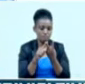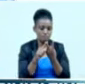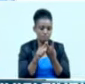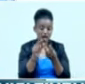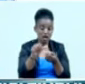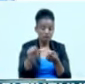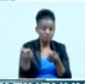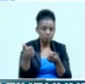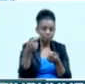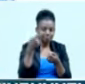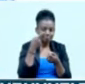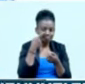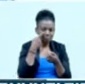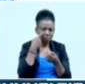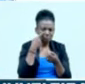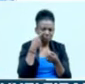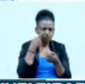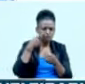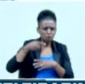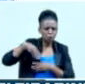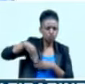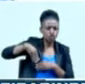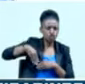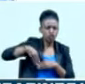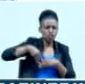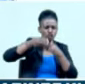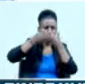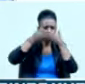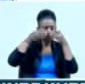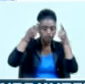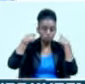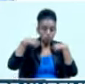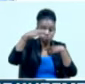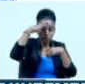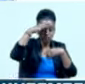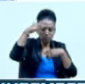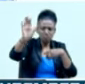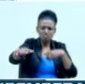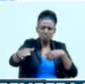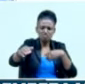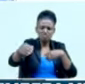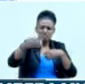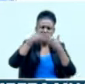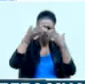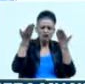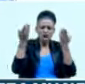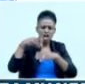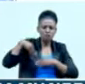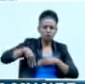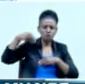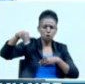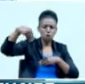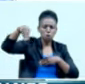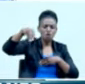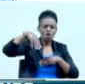noneho bigaragara yuko aba anagafite mu mufuka. Bara guhura n'umuntu wa polisi, bagahura n'umuntu batagapfukamunwa akabakura mu mufuka yakagendana gacya cyangwa